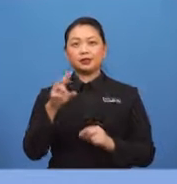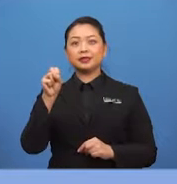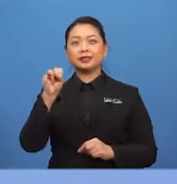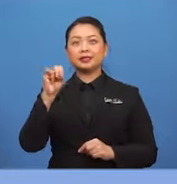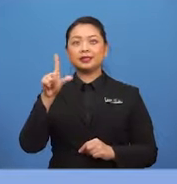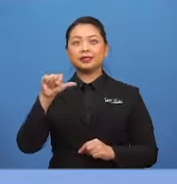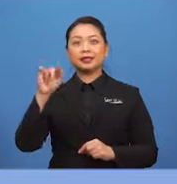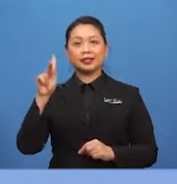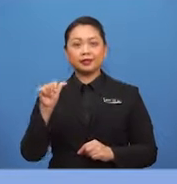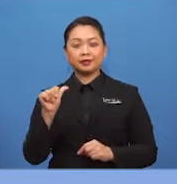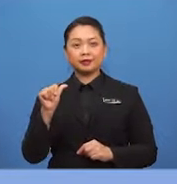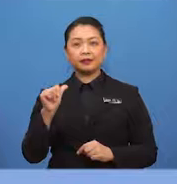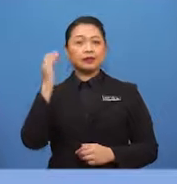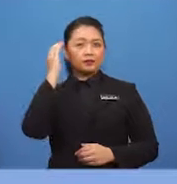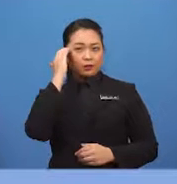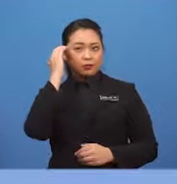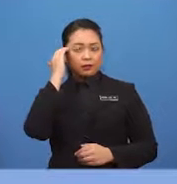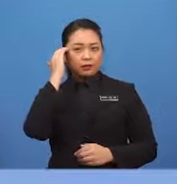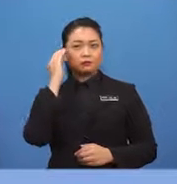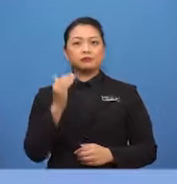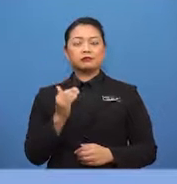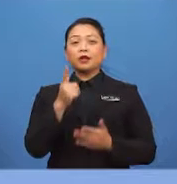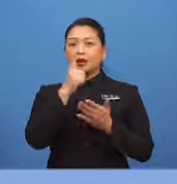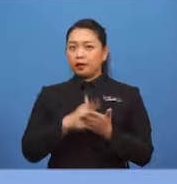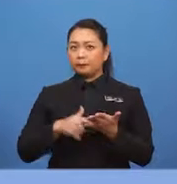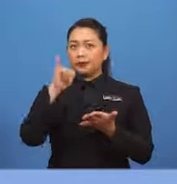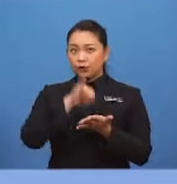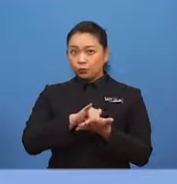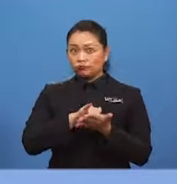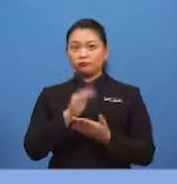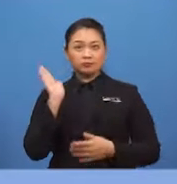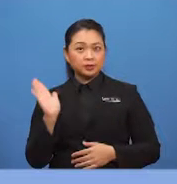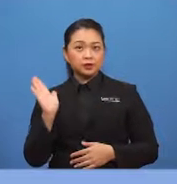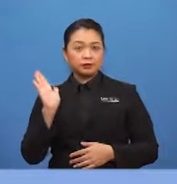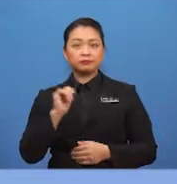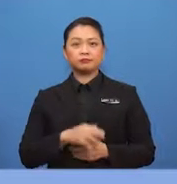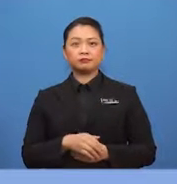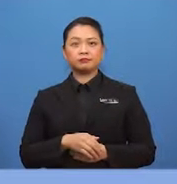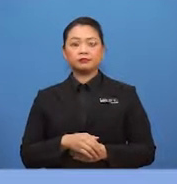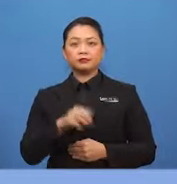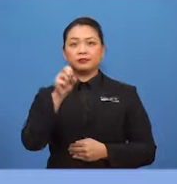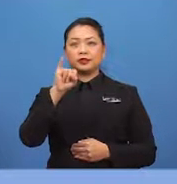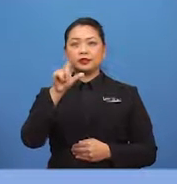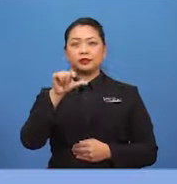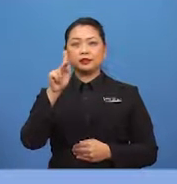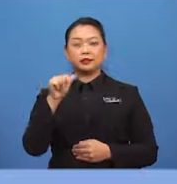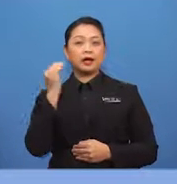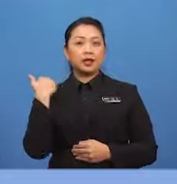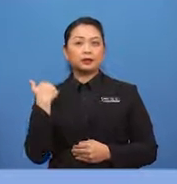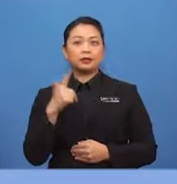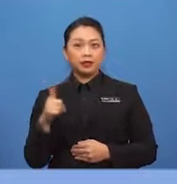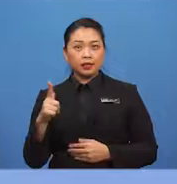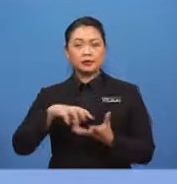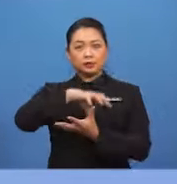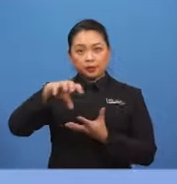silika. Tahukah murid-murid apakah itu silika? Silika adalah